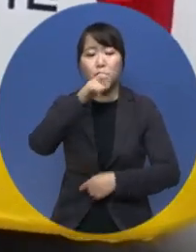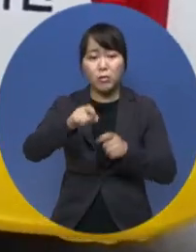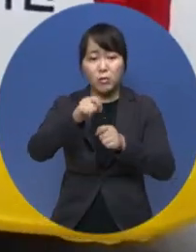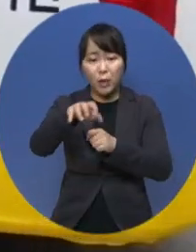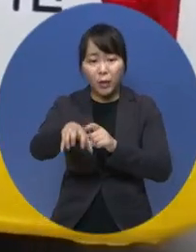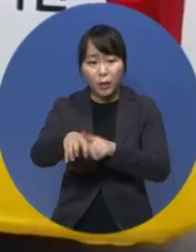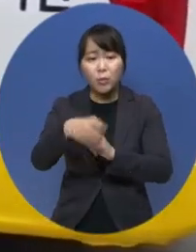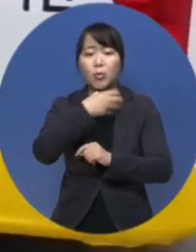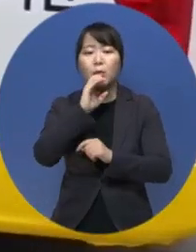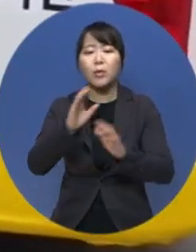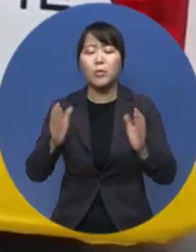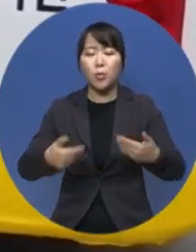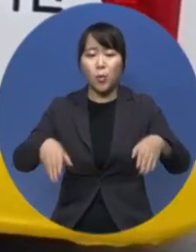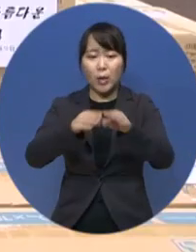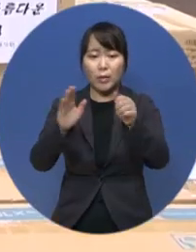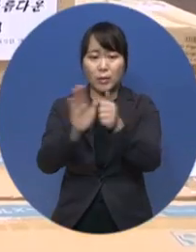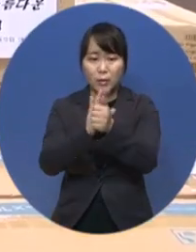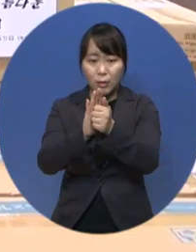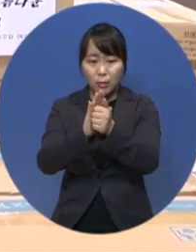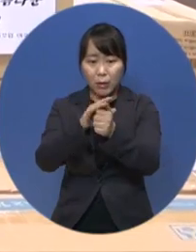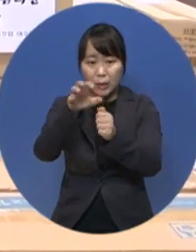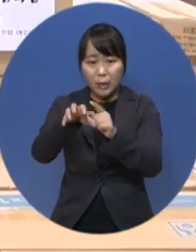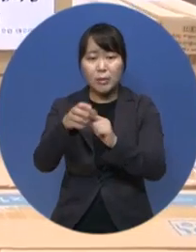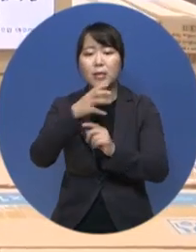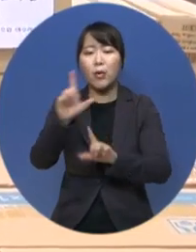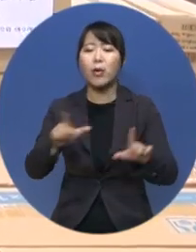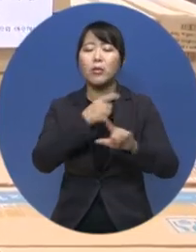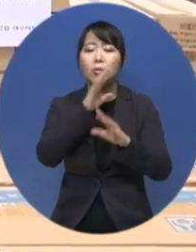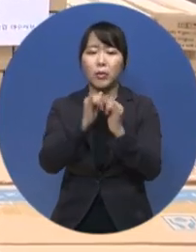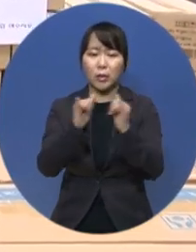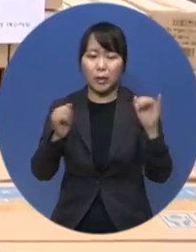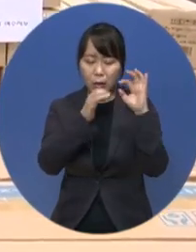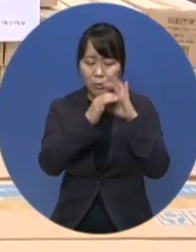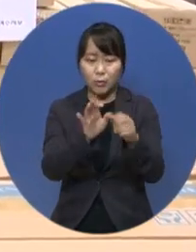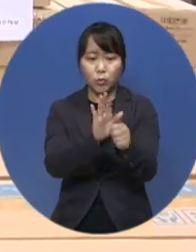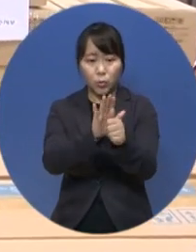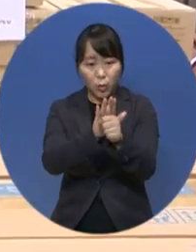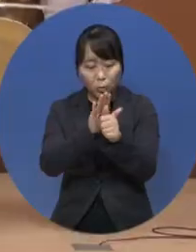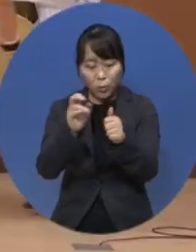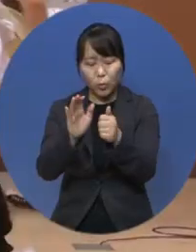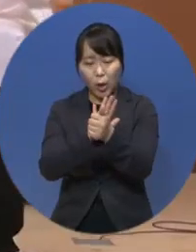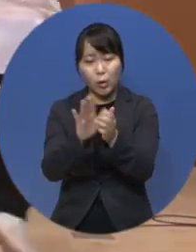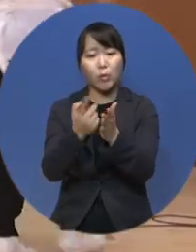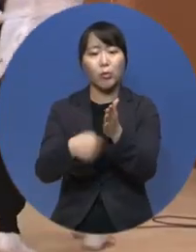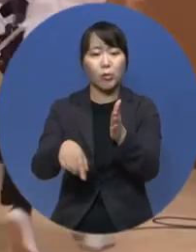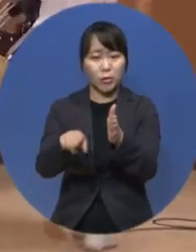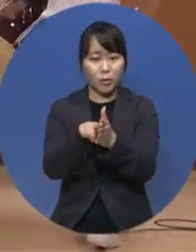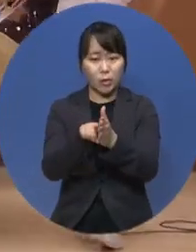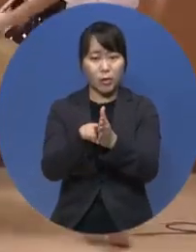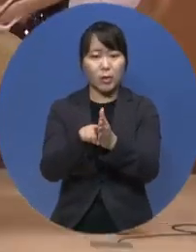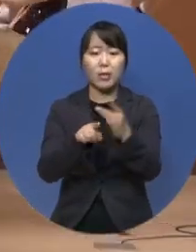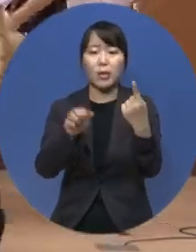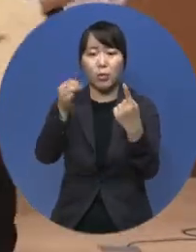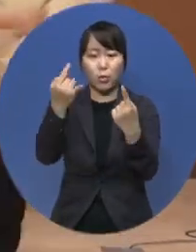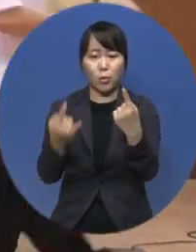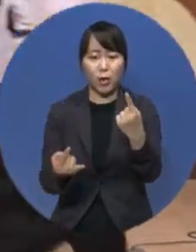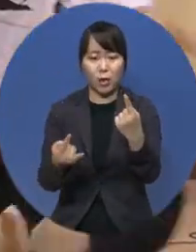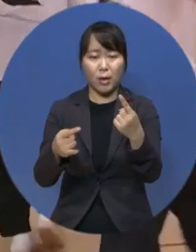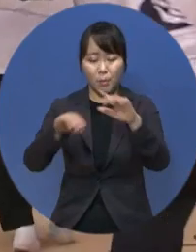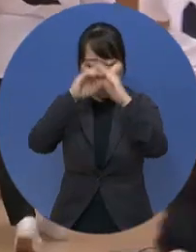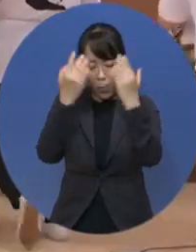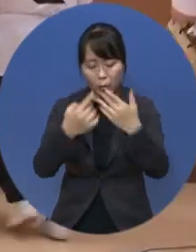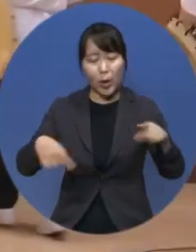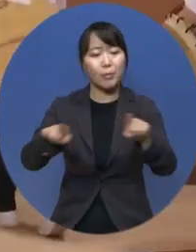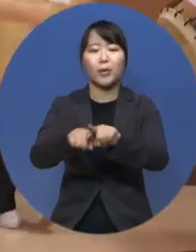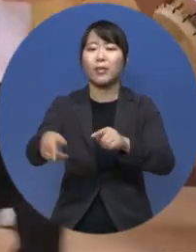요양 시설에서 생활하고 있는 노인들을 지속적으로 지원하고 위로하기 위해 제 1회 파 함께